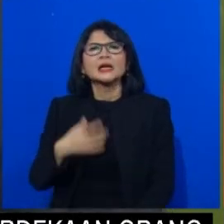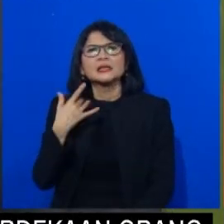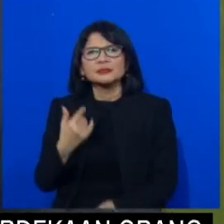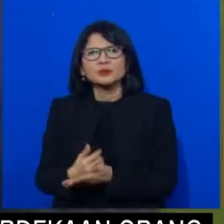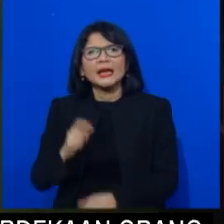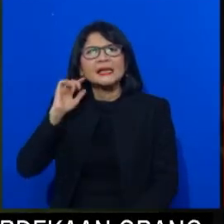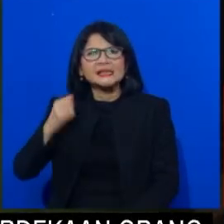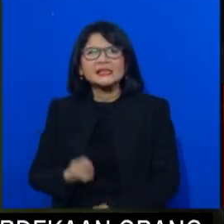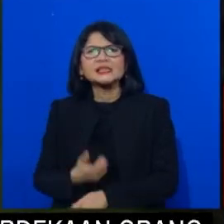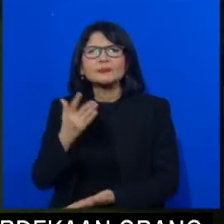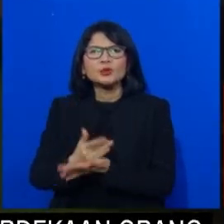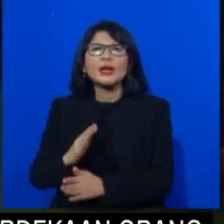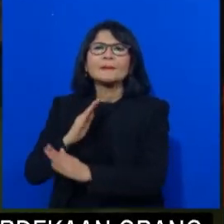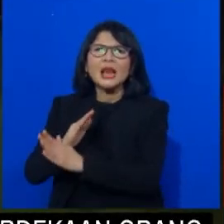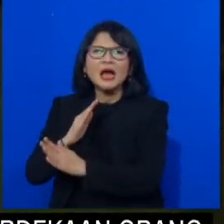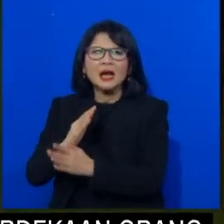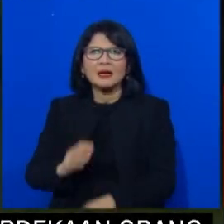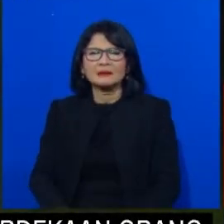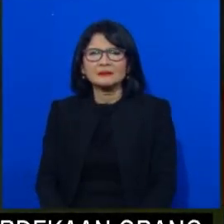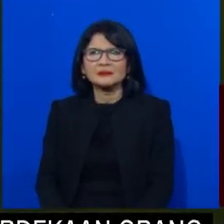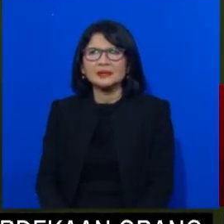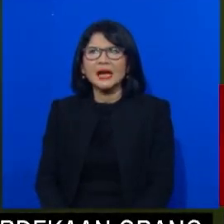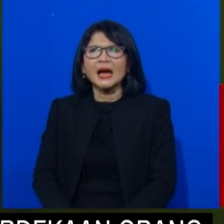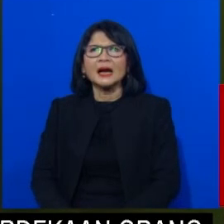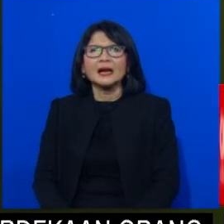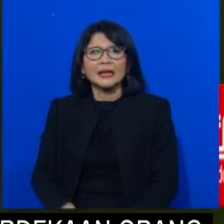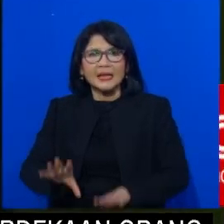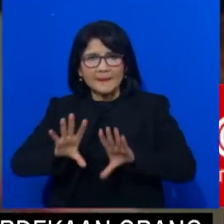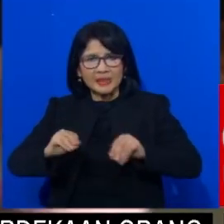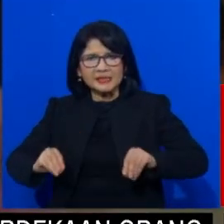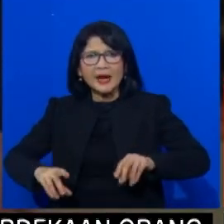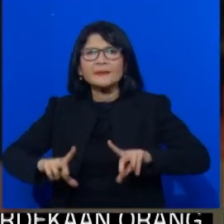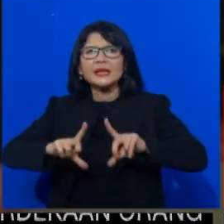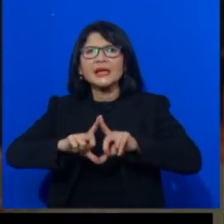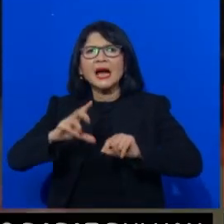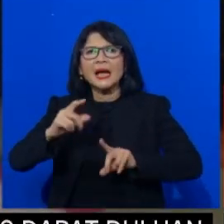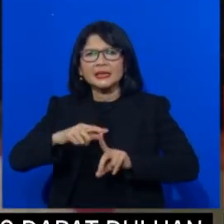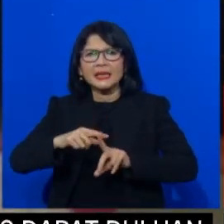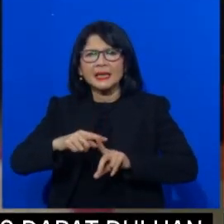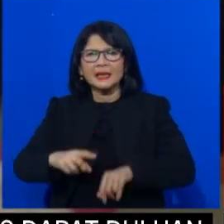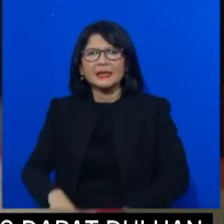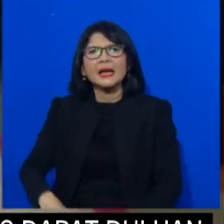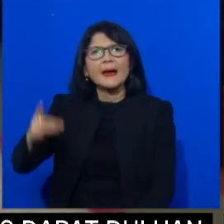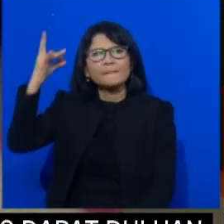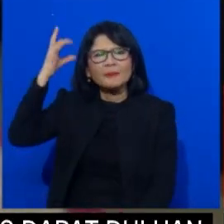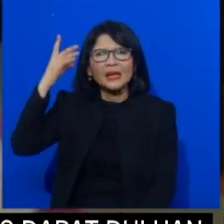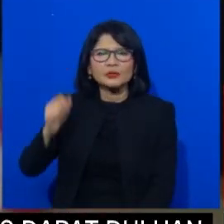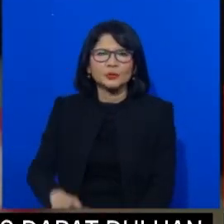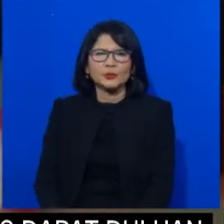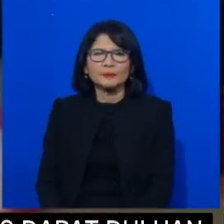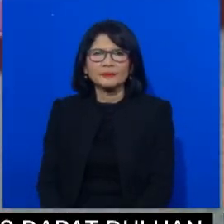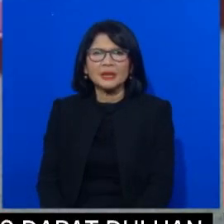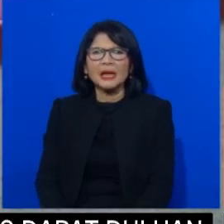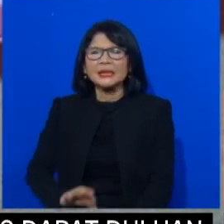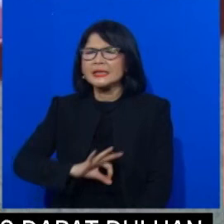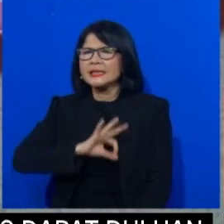melarangnya. Yoyom bekerja sebagai asisten rumah tangga harian. Yoyom dan Juju tidak pernah libur